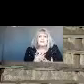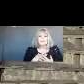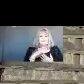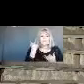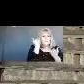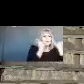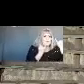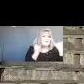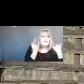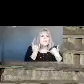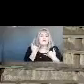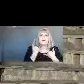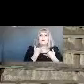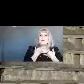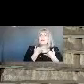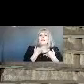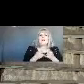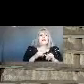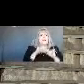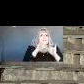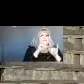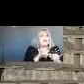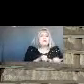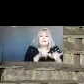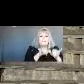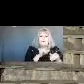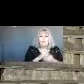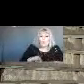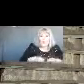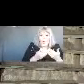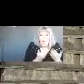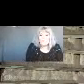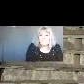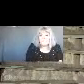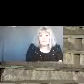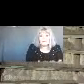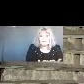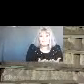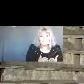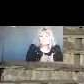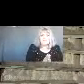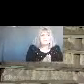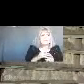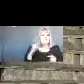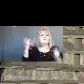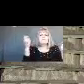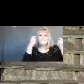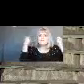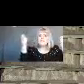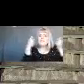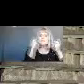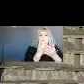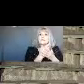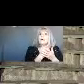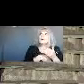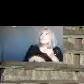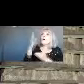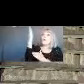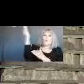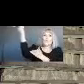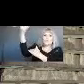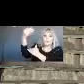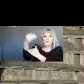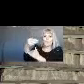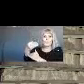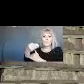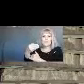Jode in Jerusalem is, besig om offers te offer vir die Pinksterfees, trek God in sy nuwe tempel,